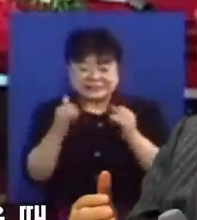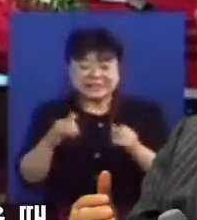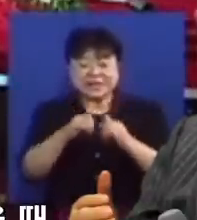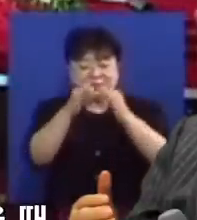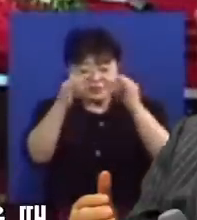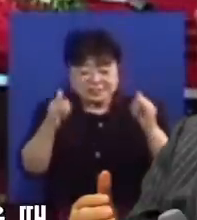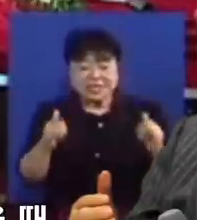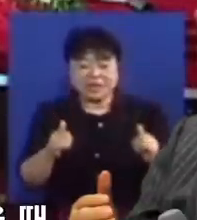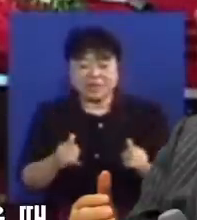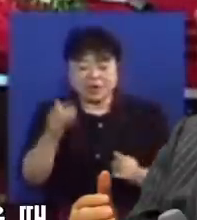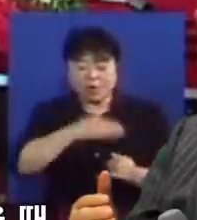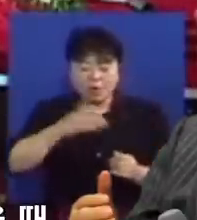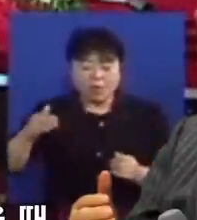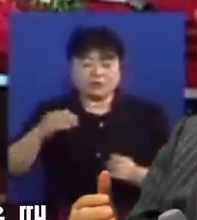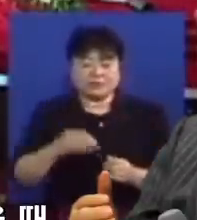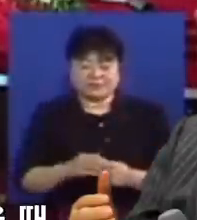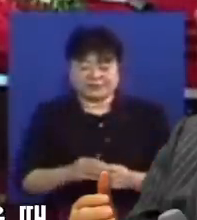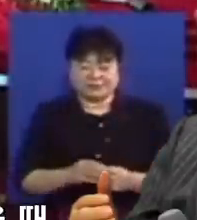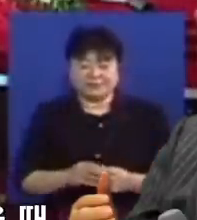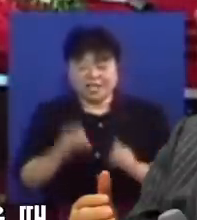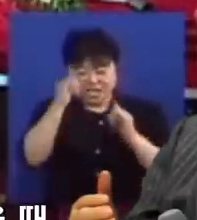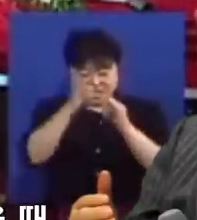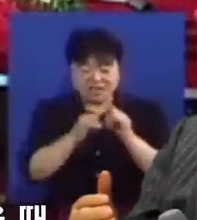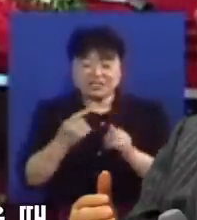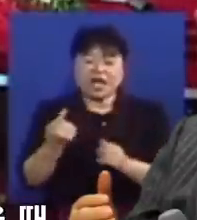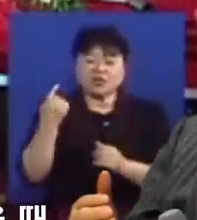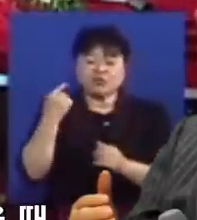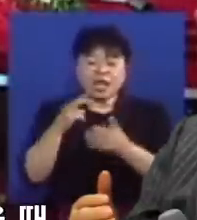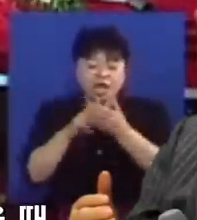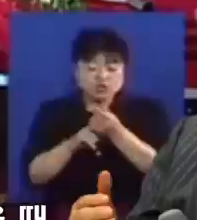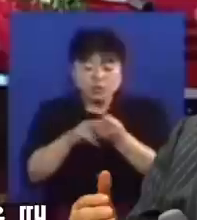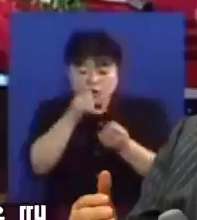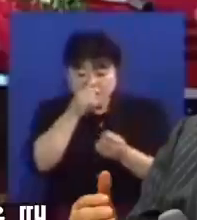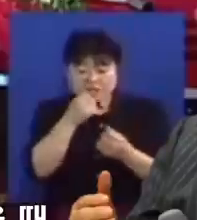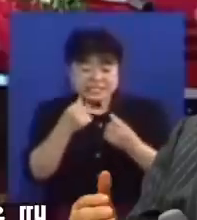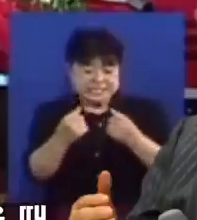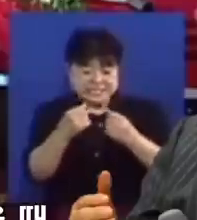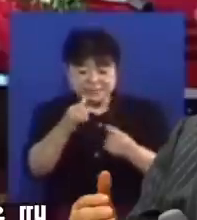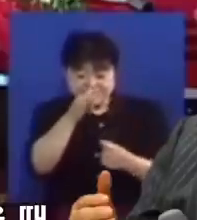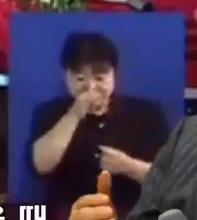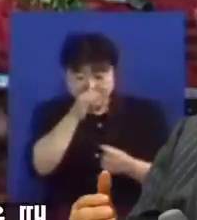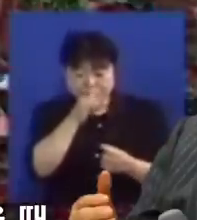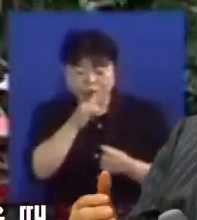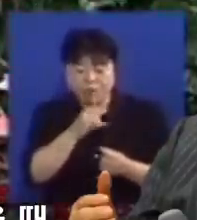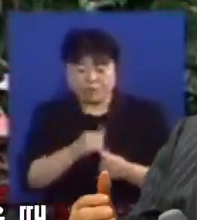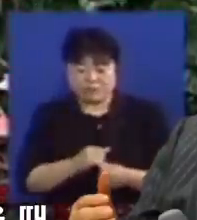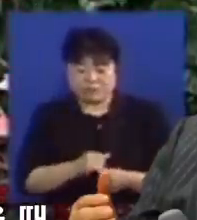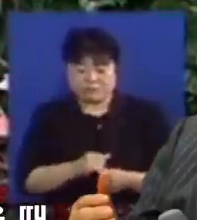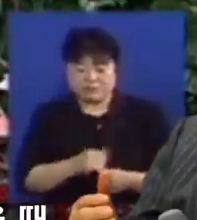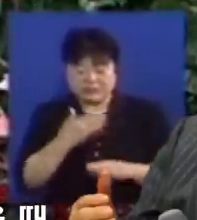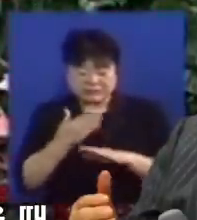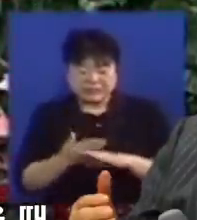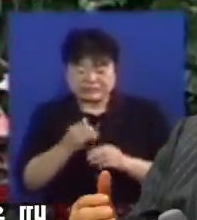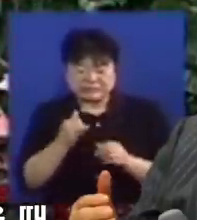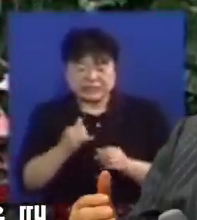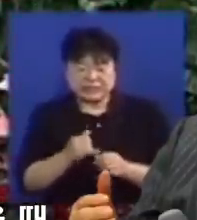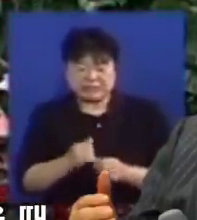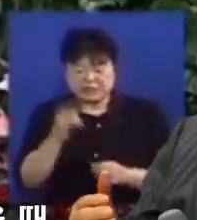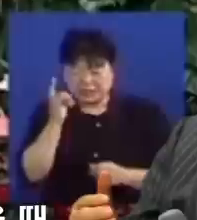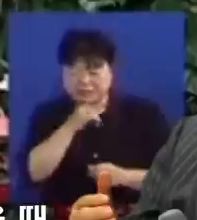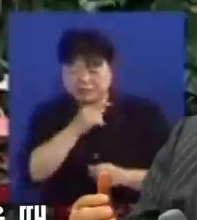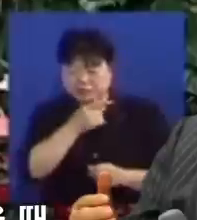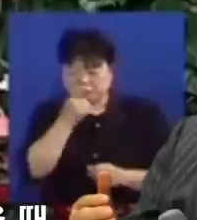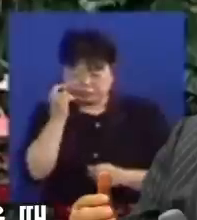인간사회도 공식적인 역사의 뒤에 감추어진 숨은 힘으로 때로 상대방의 약점을 덜추어 개인이나